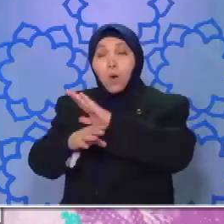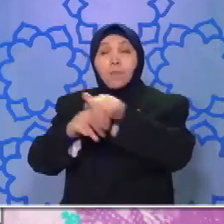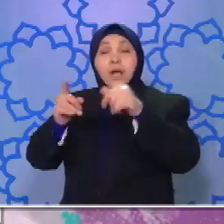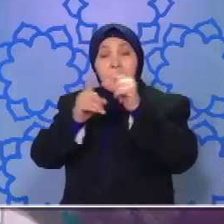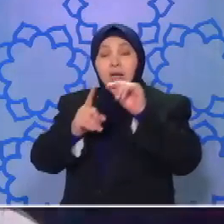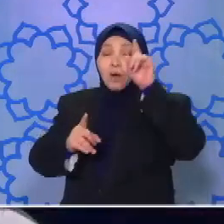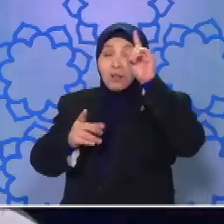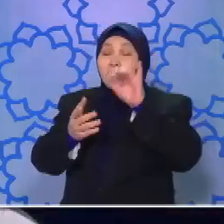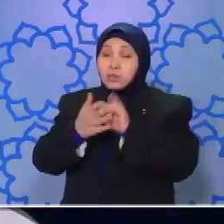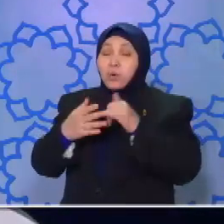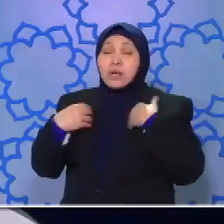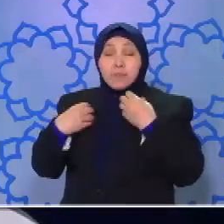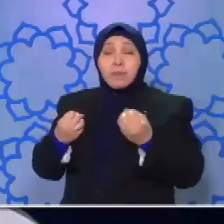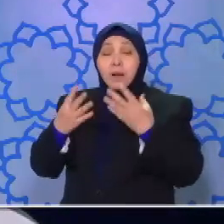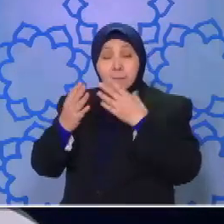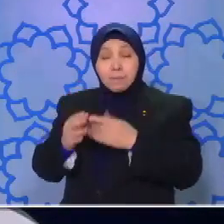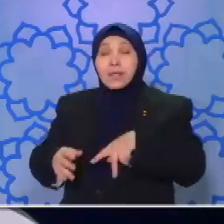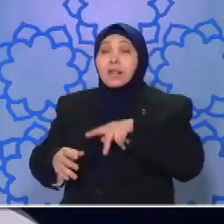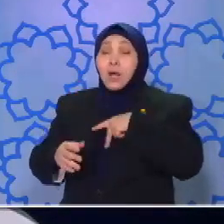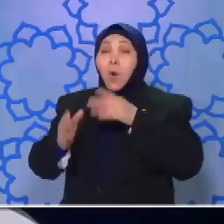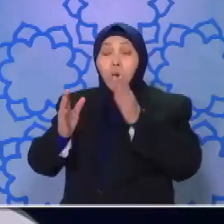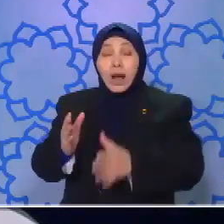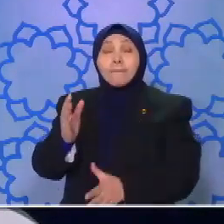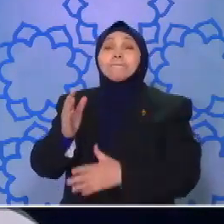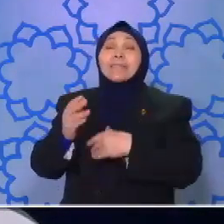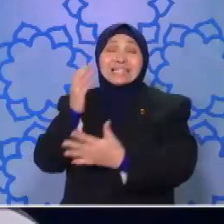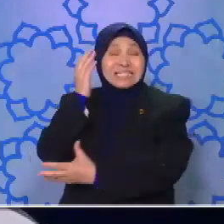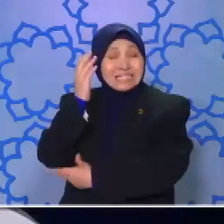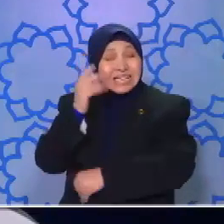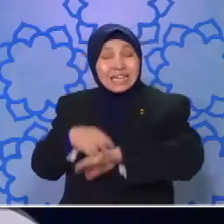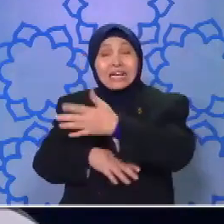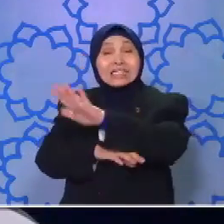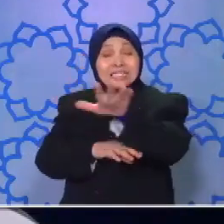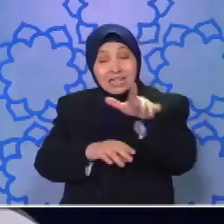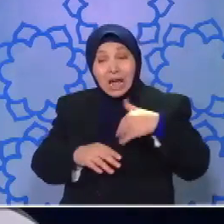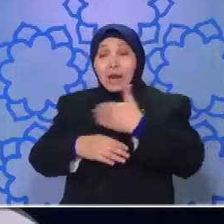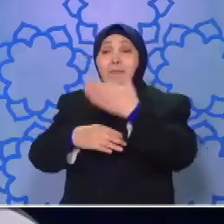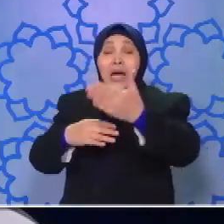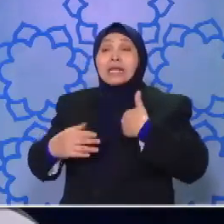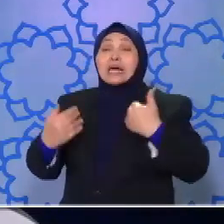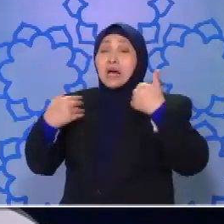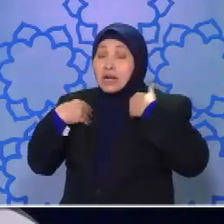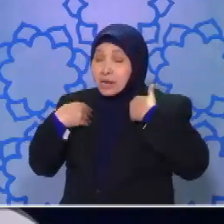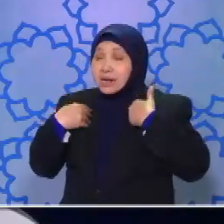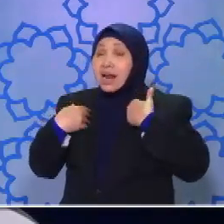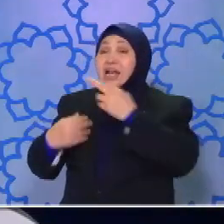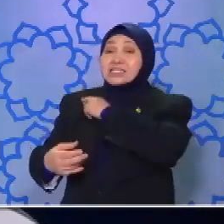Allah Azim. Adapun perahu itu adalah milik orang miskin yang bekerja di laut. Aku merosaknya kerana ia di hadapan mereka ada seorang raja yang akan merampas setiap